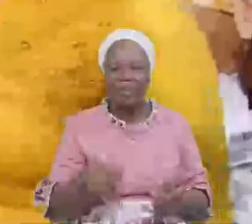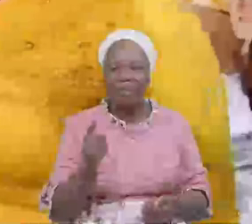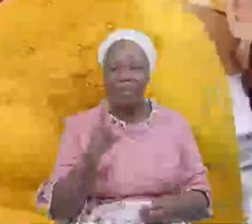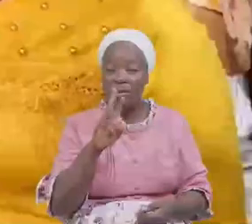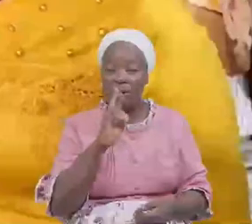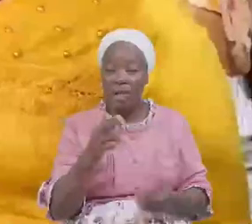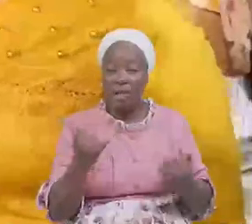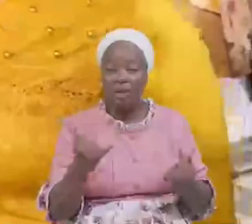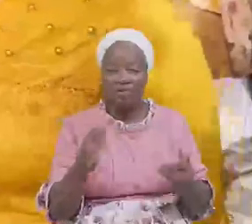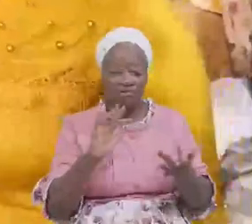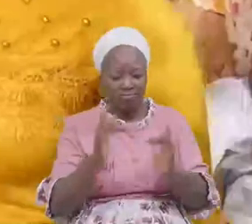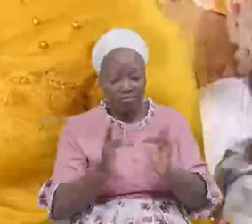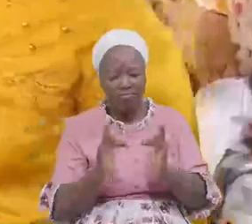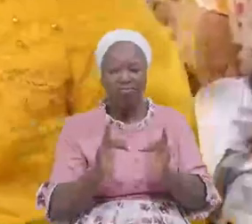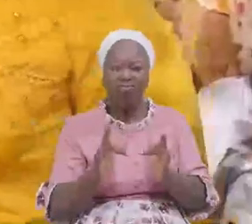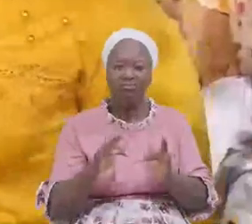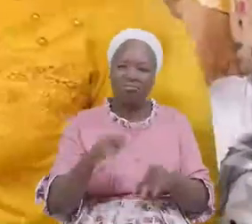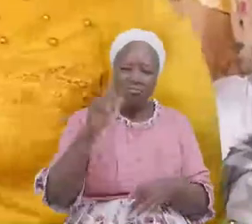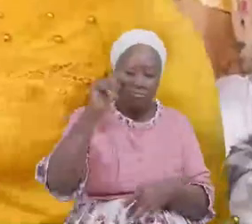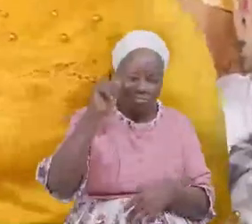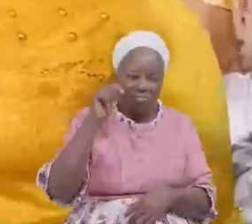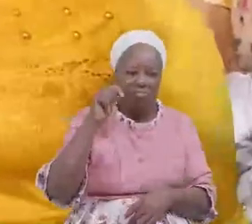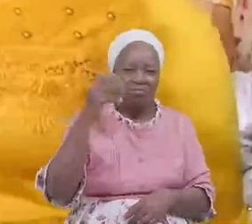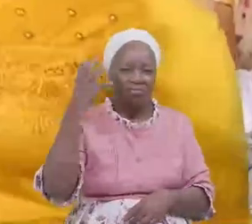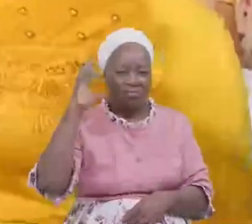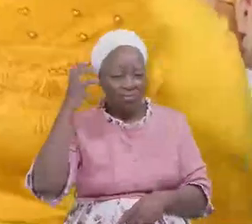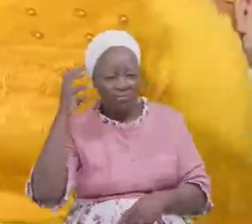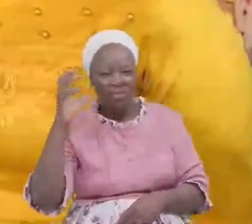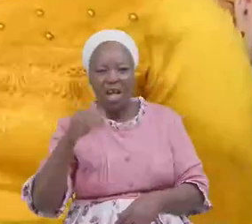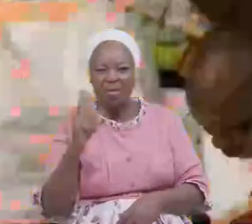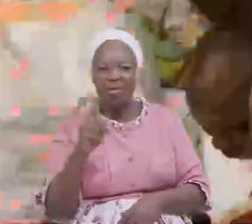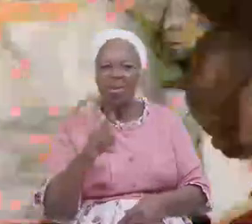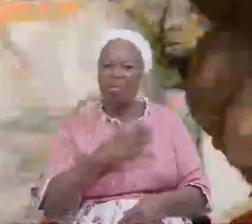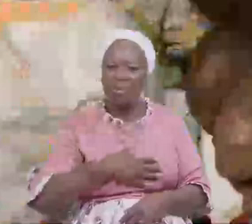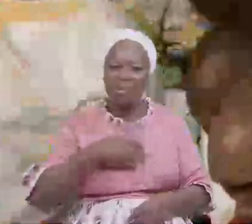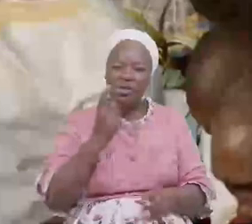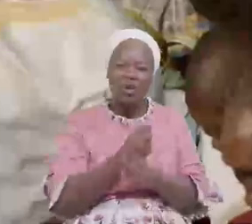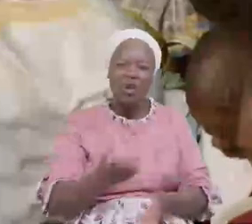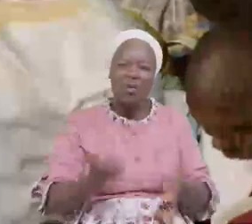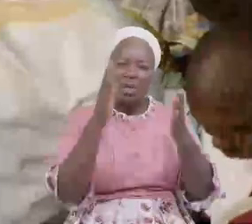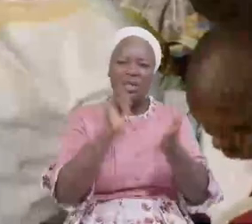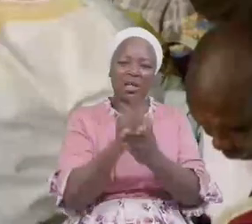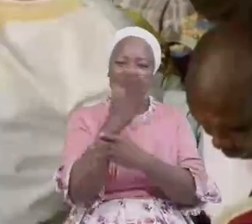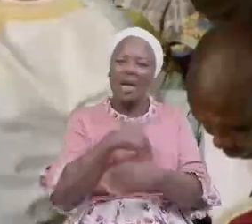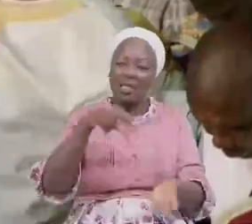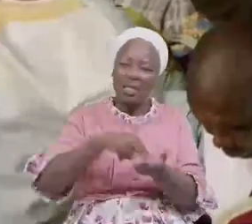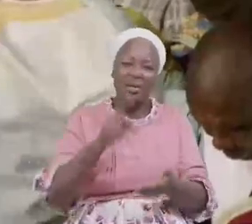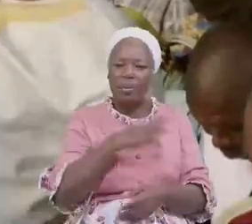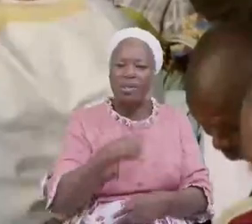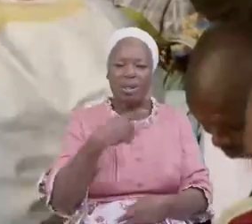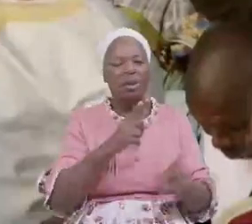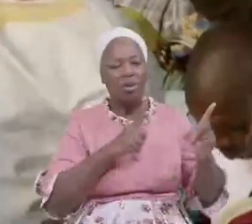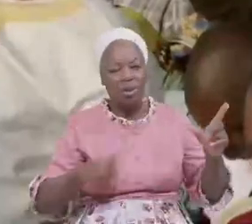Partout où tu es, à la radio, à la télévision, n'importe où tu es, lève tes mains et mets-toi debout pour dire, Seigneur,